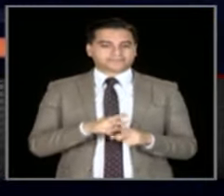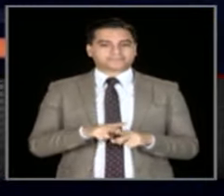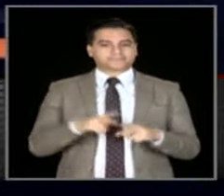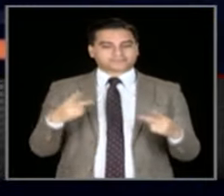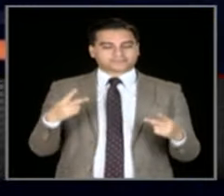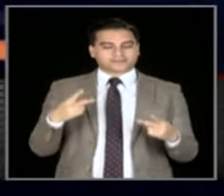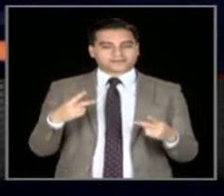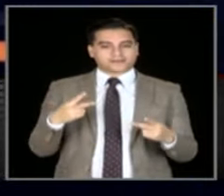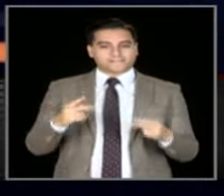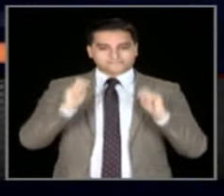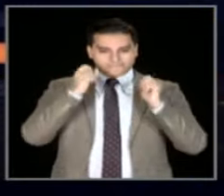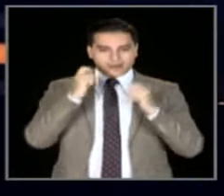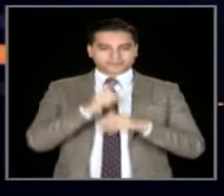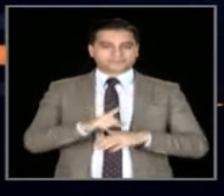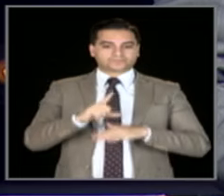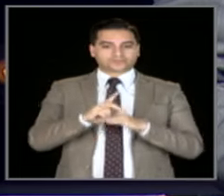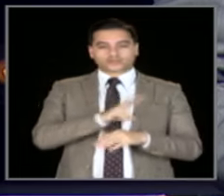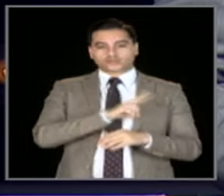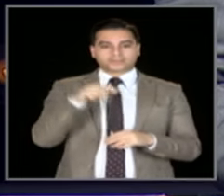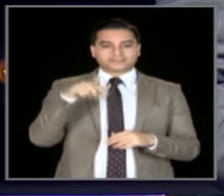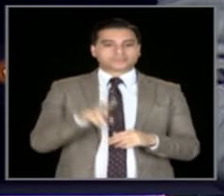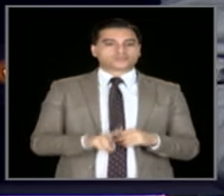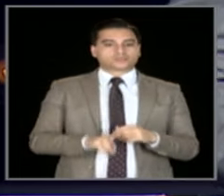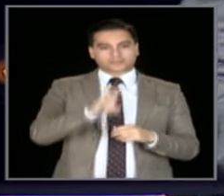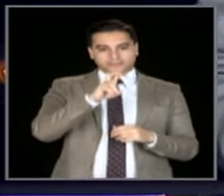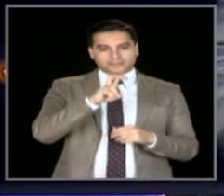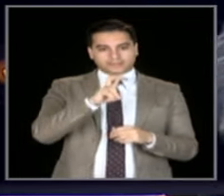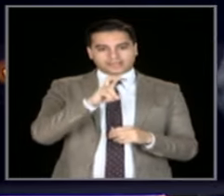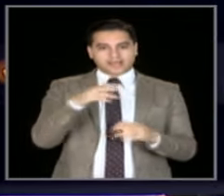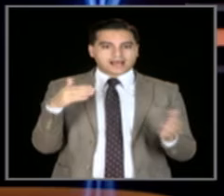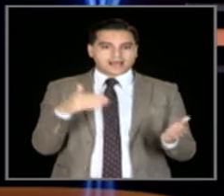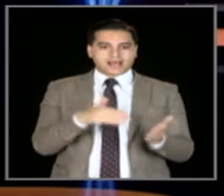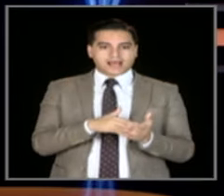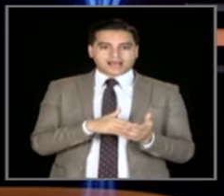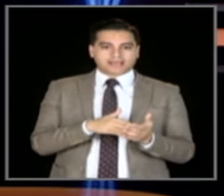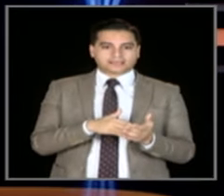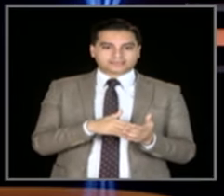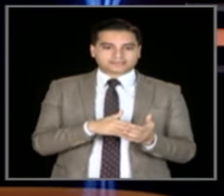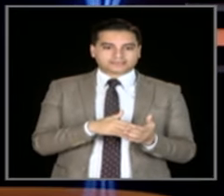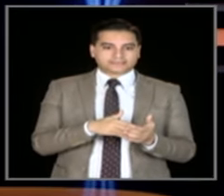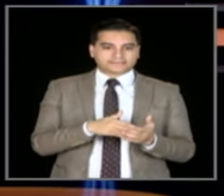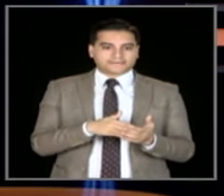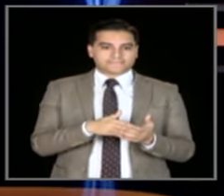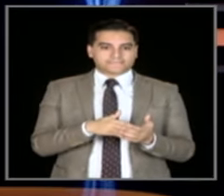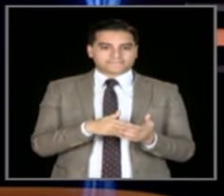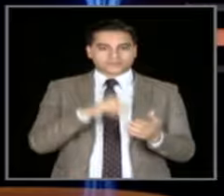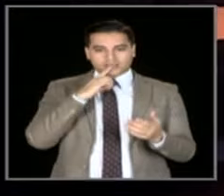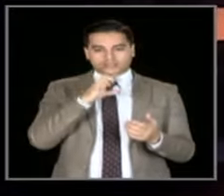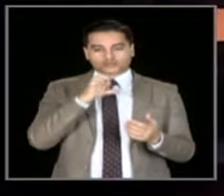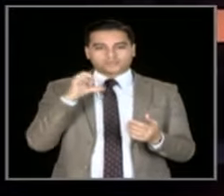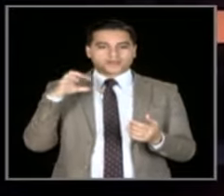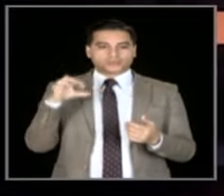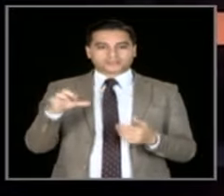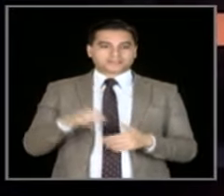حكمت المغرب الأوسط من 776 لحد سقوطها سنة